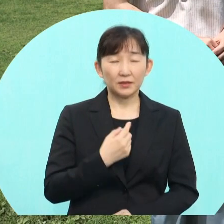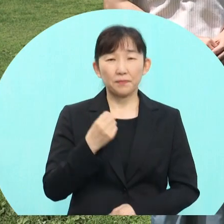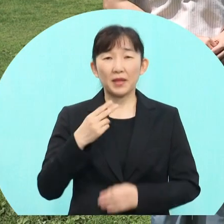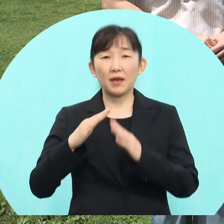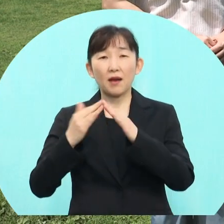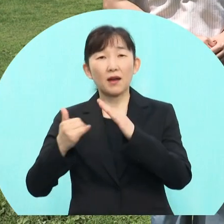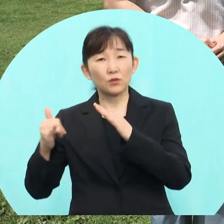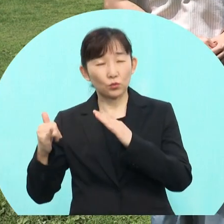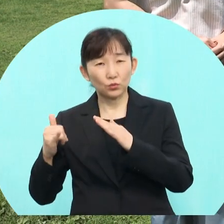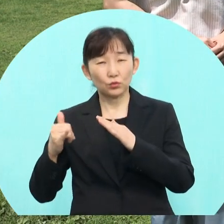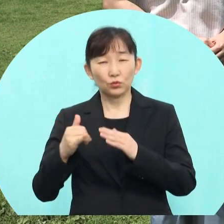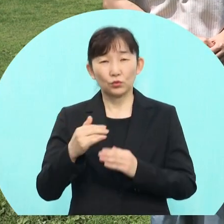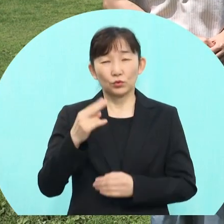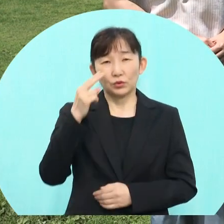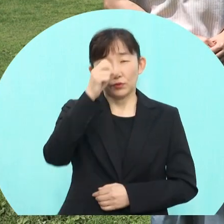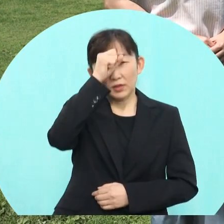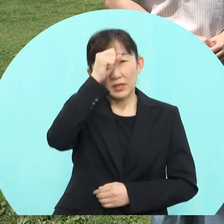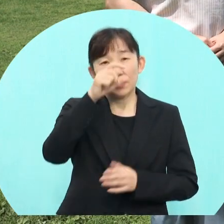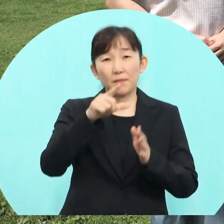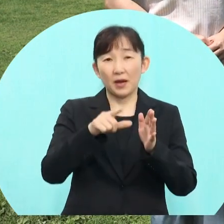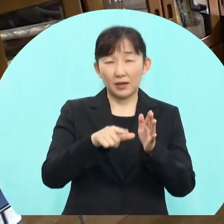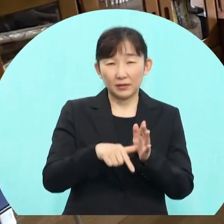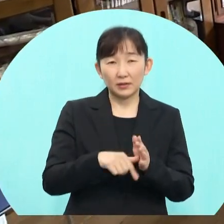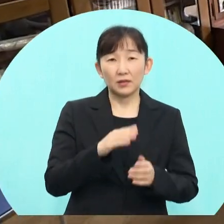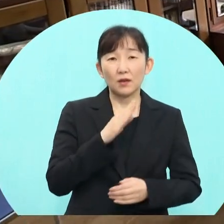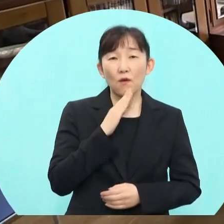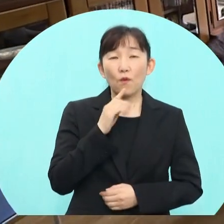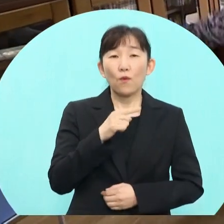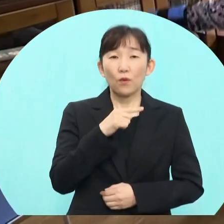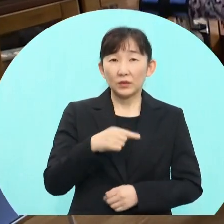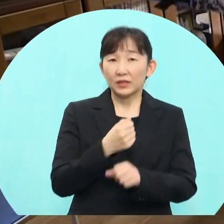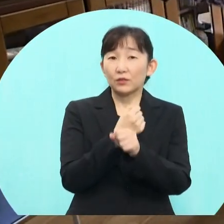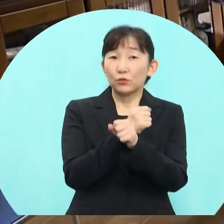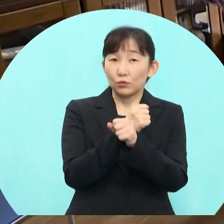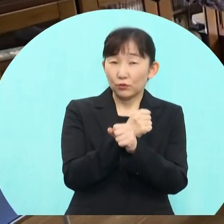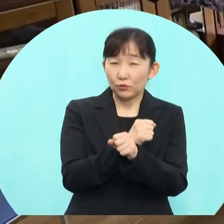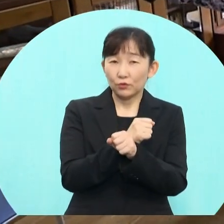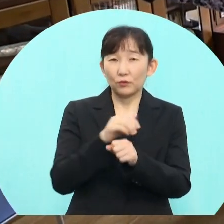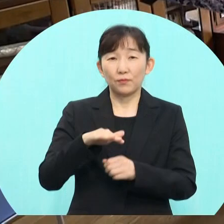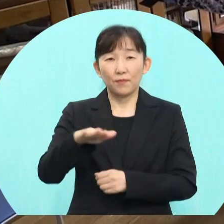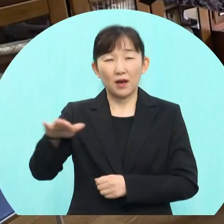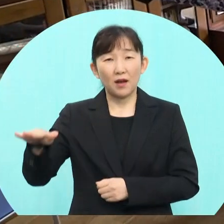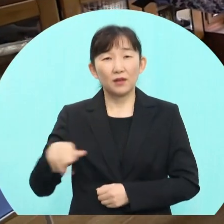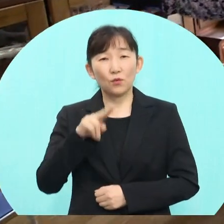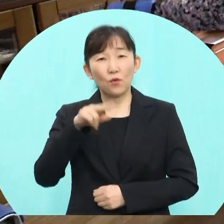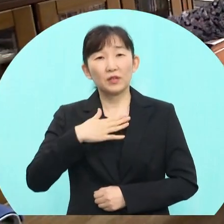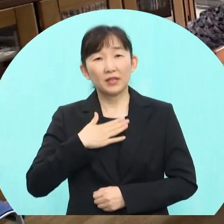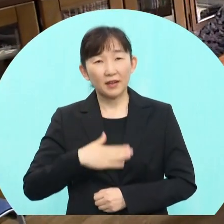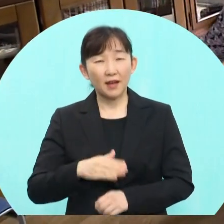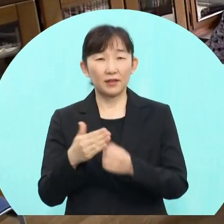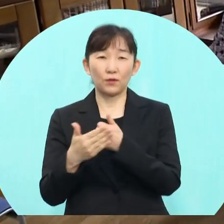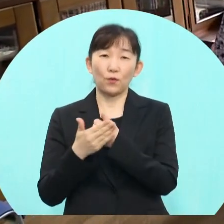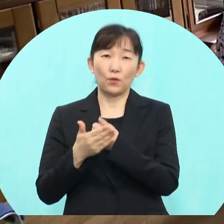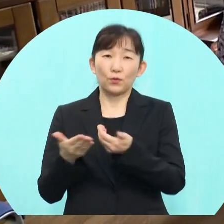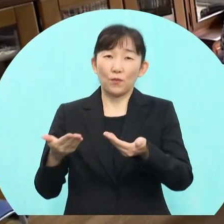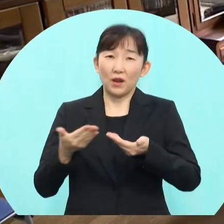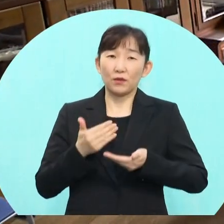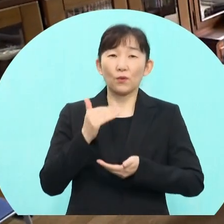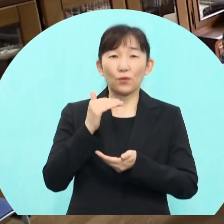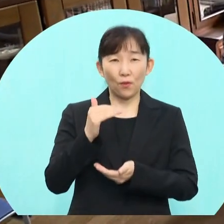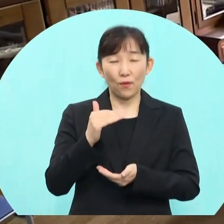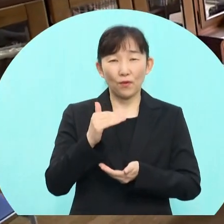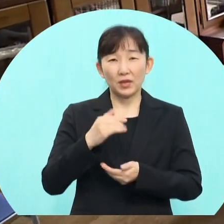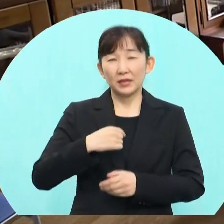身や家族が認知症になったとしても、本人自身の工夫や周囲の理解と協力があること